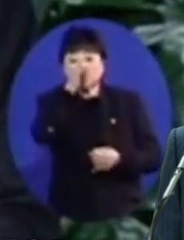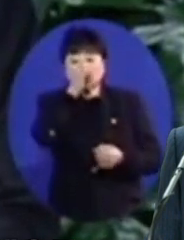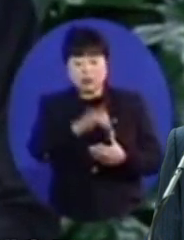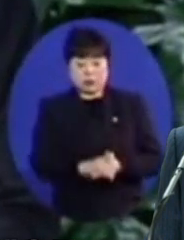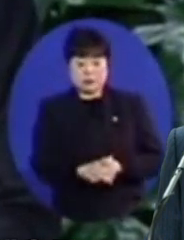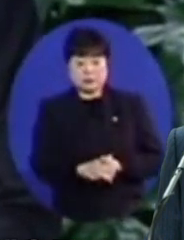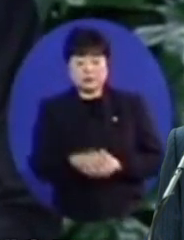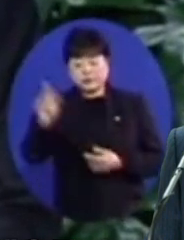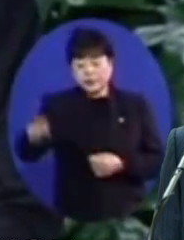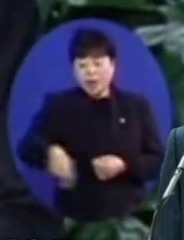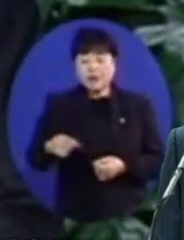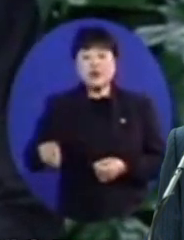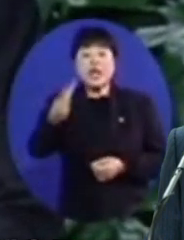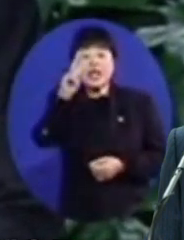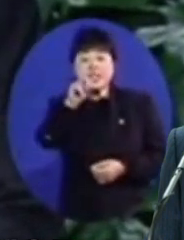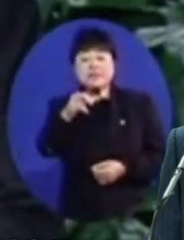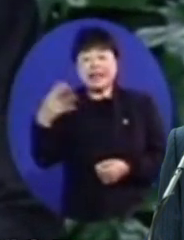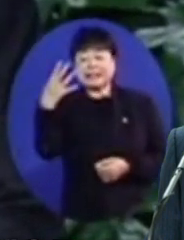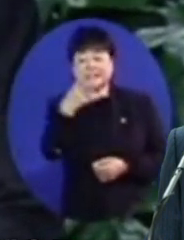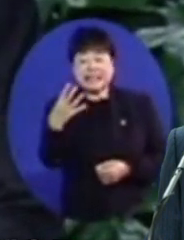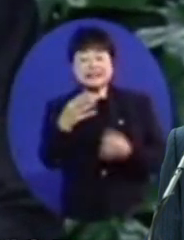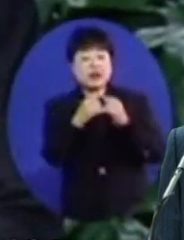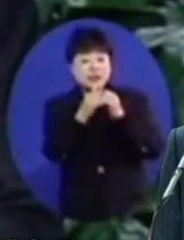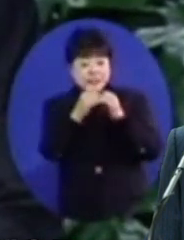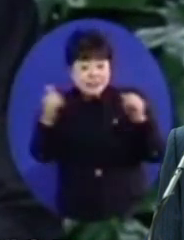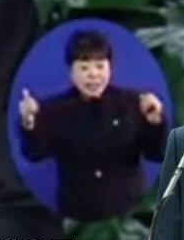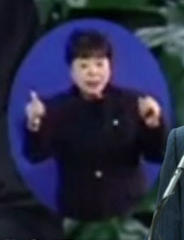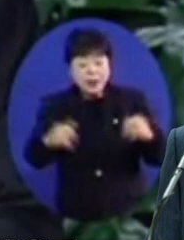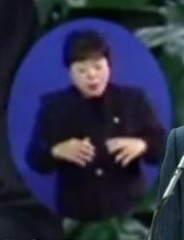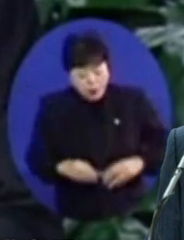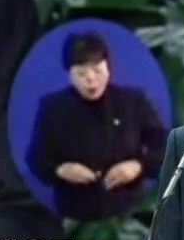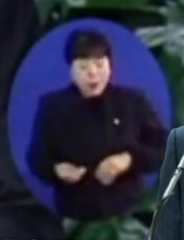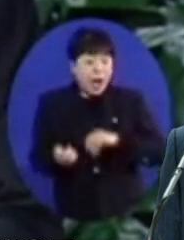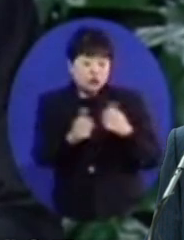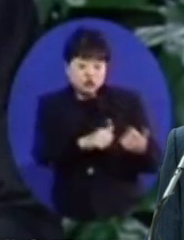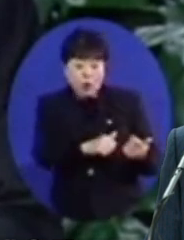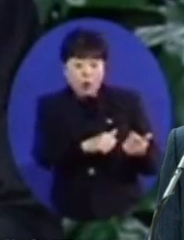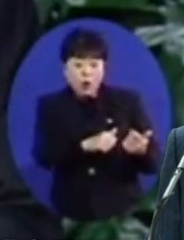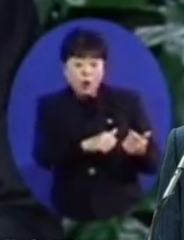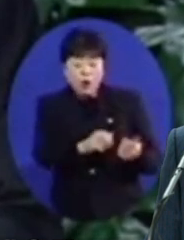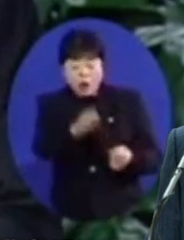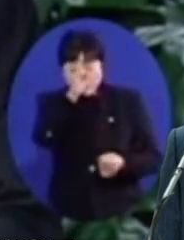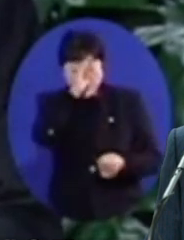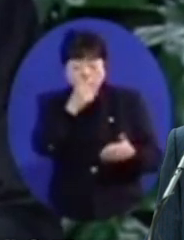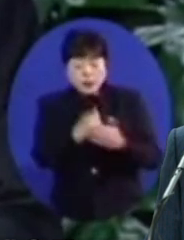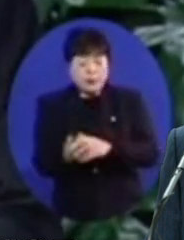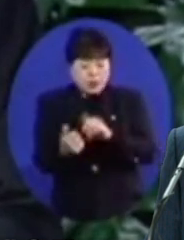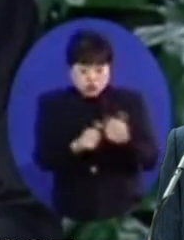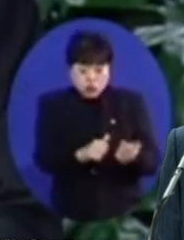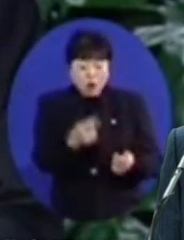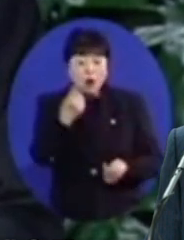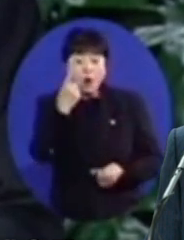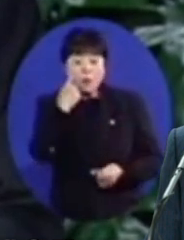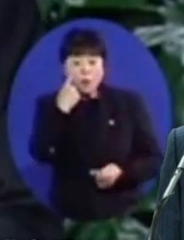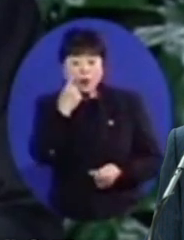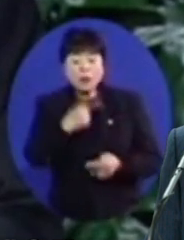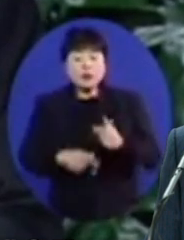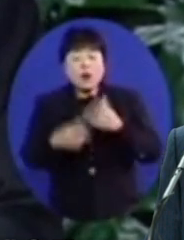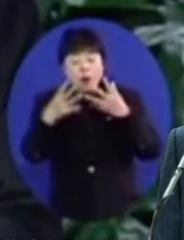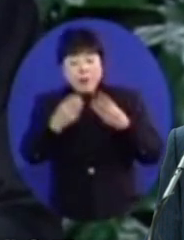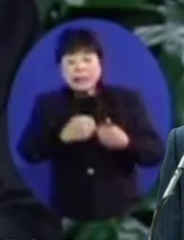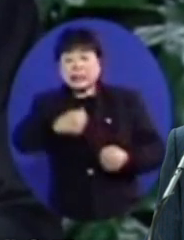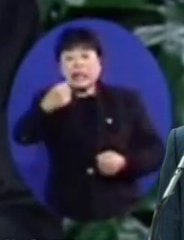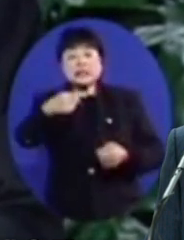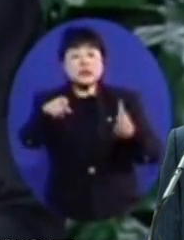하루에 2만4천명이나 된 사람이 굶어 죽고 그로 인한 질병으로 죽어가는 것을 보면 인류는 더 많은 것을